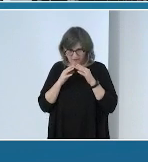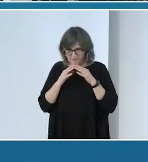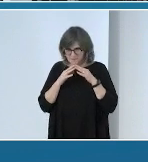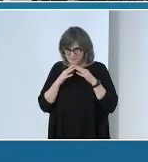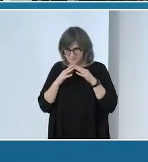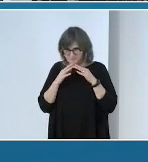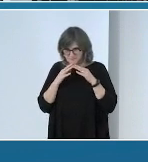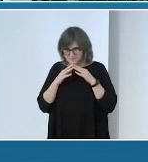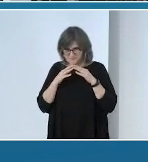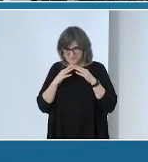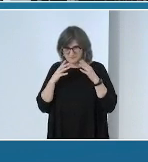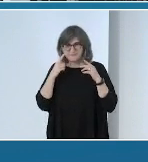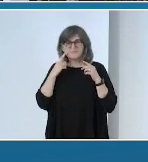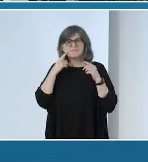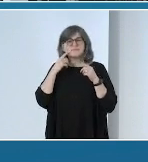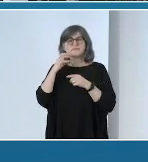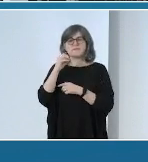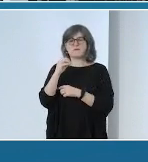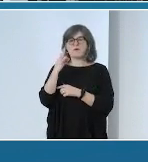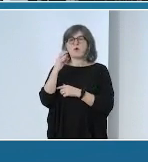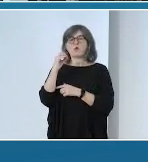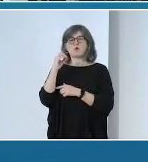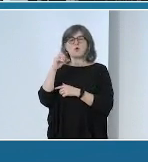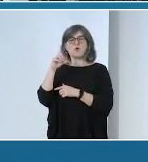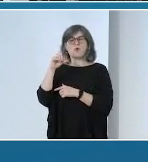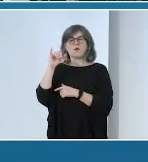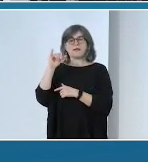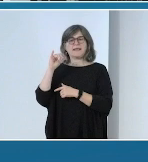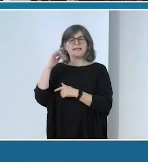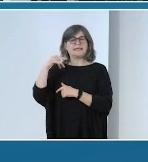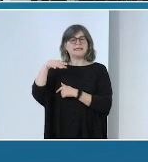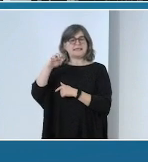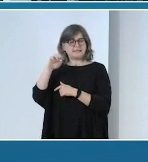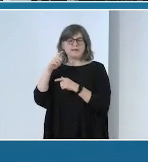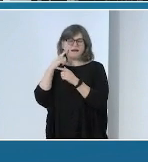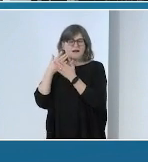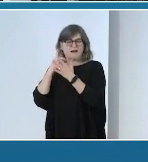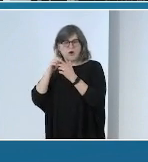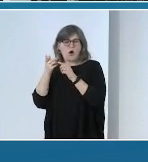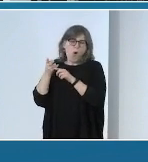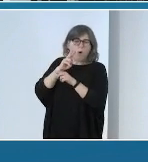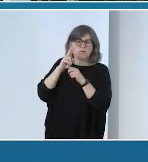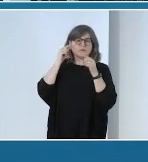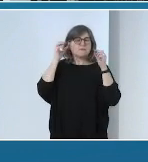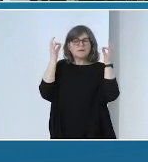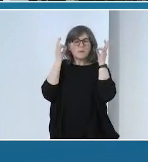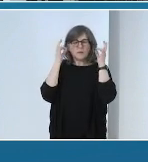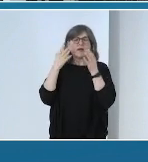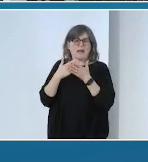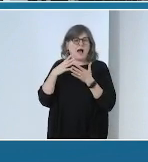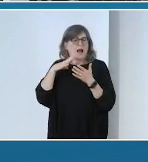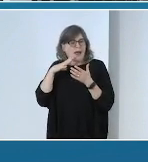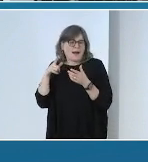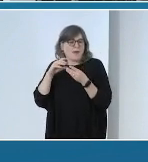d'atteinte autolytique, mais des atteintes des canaux semi-circulaires. Il y a aussi des effets, mais très atténués.